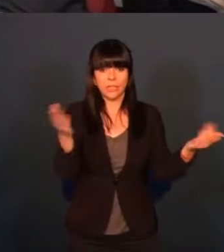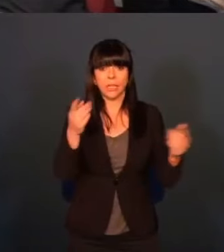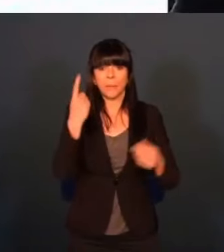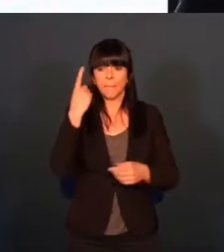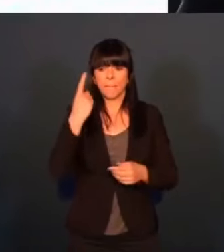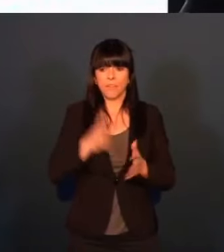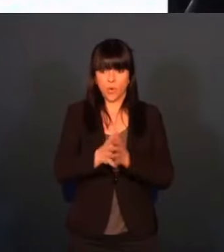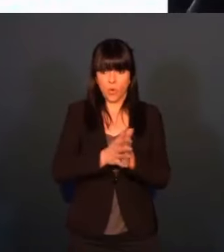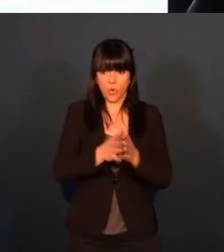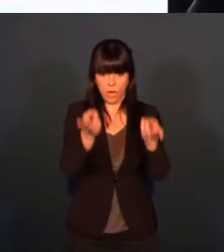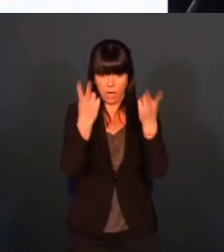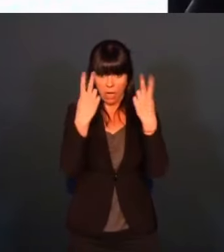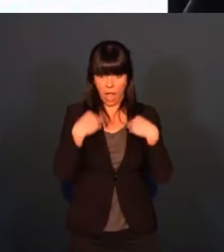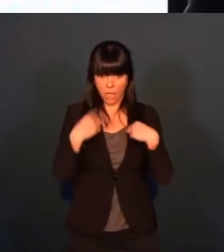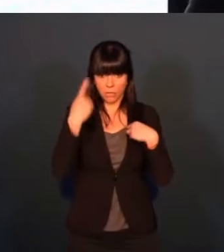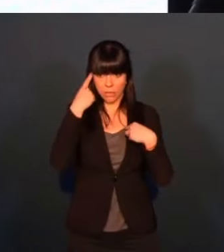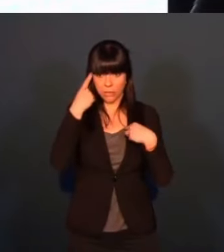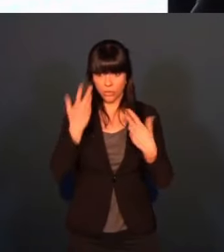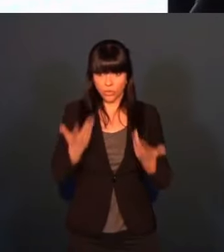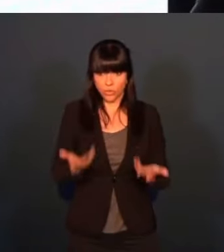гледат, че си струваше.